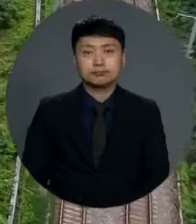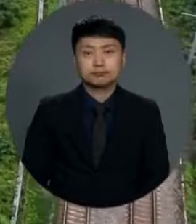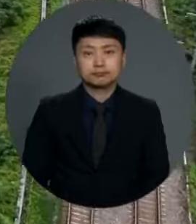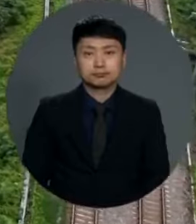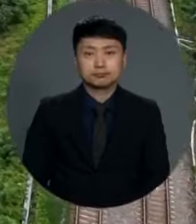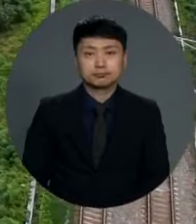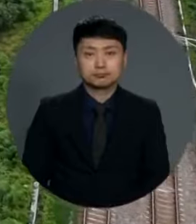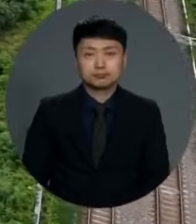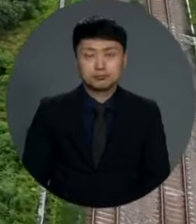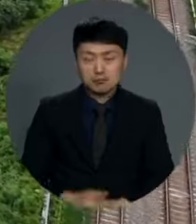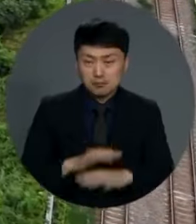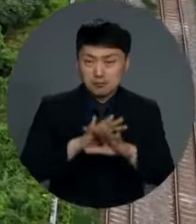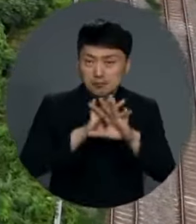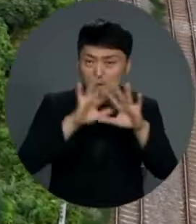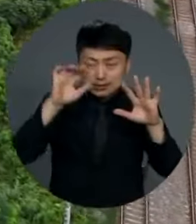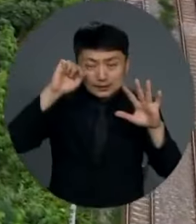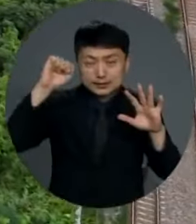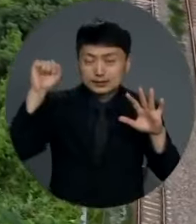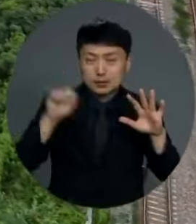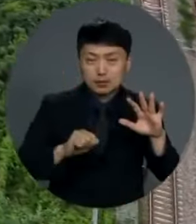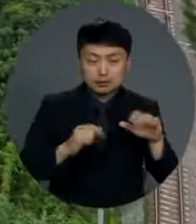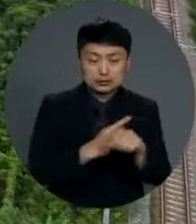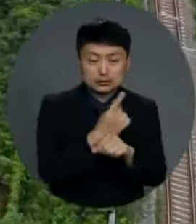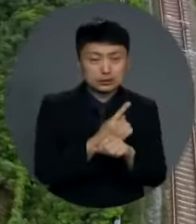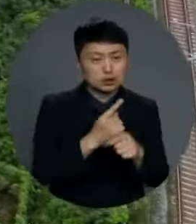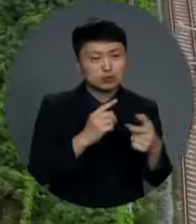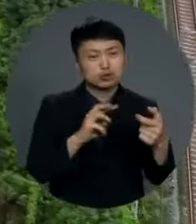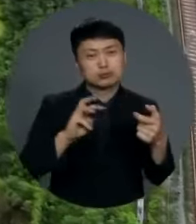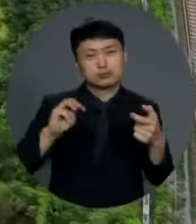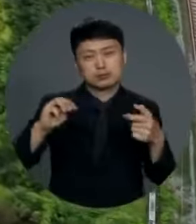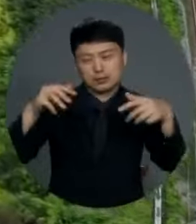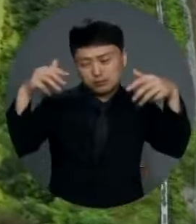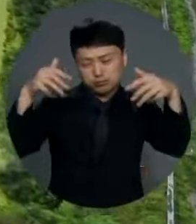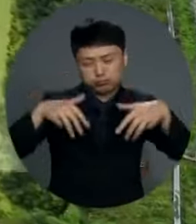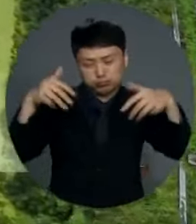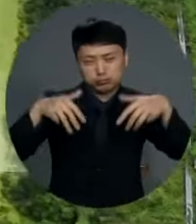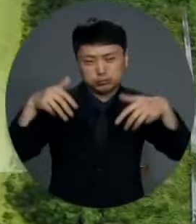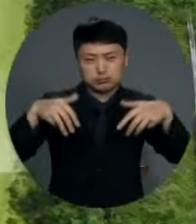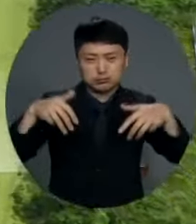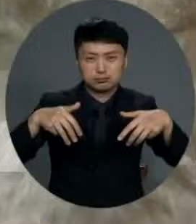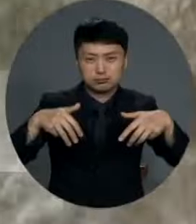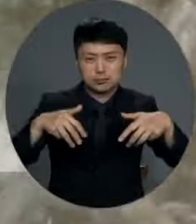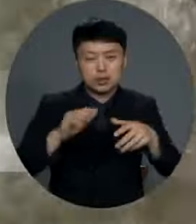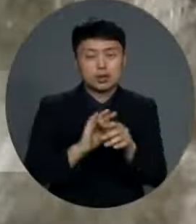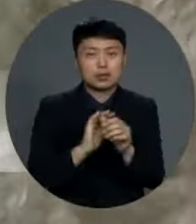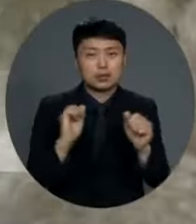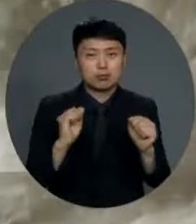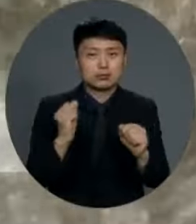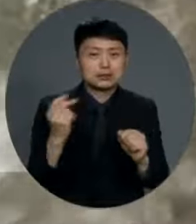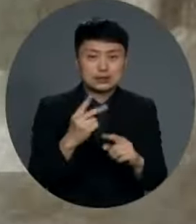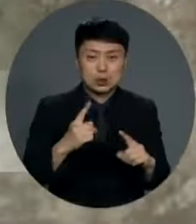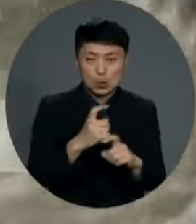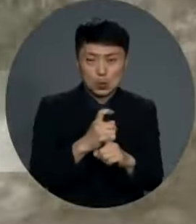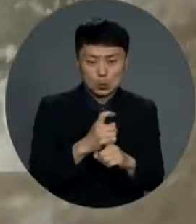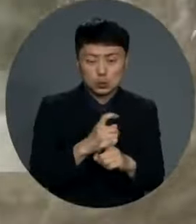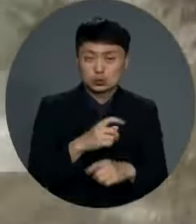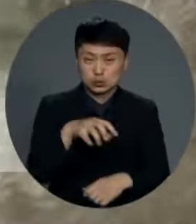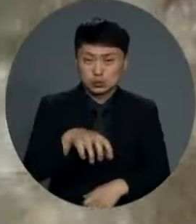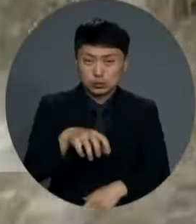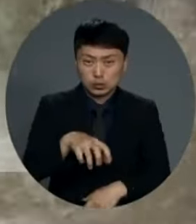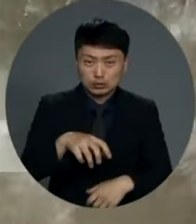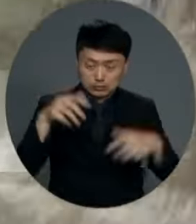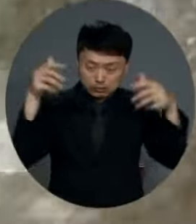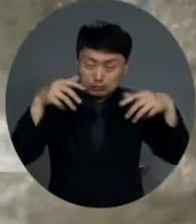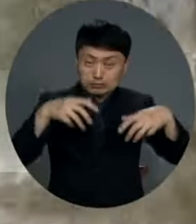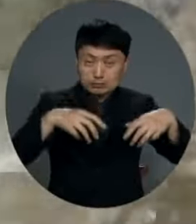어둠이 채 가시지 않은 새벽에 시간당 60mm 안팎의 물폭탄이 떨어진 경북 칠곡군.